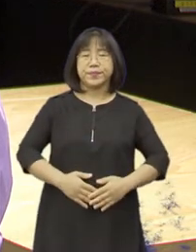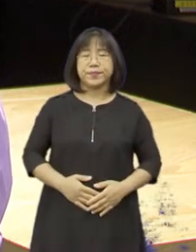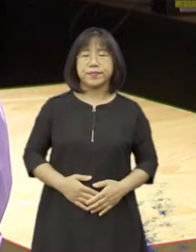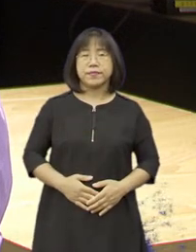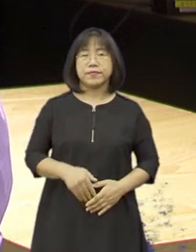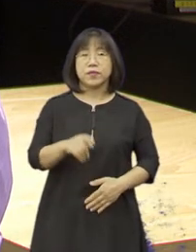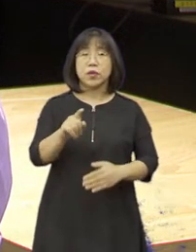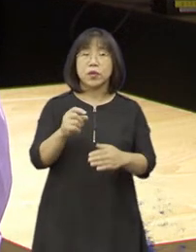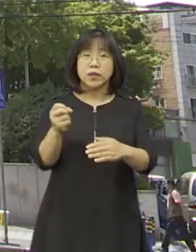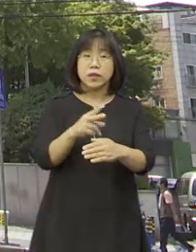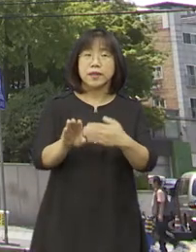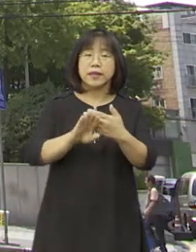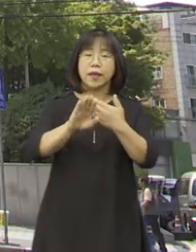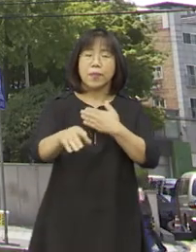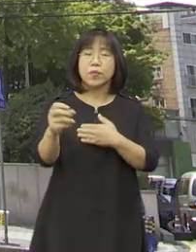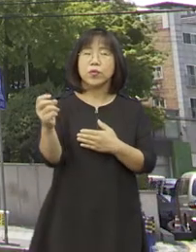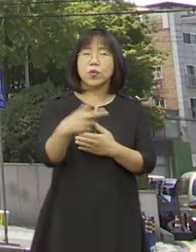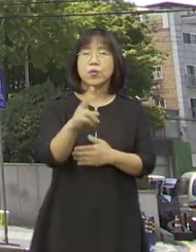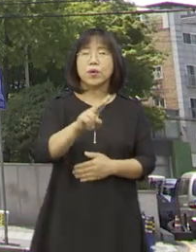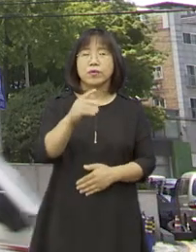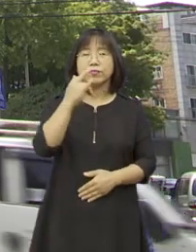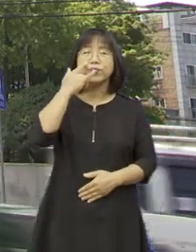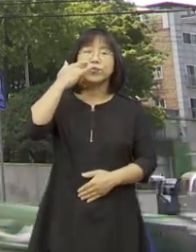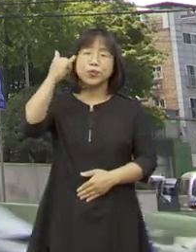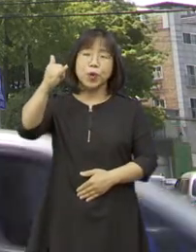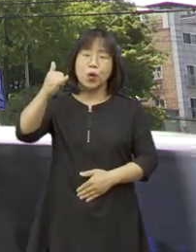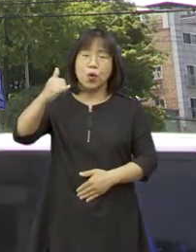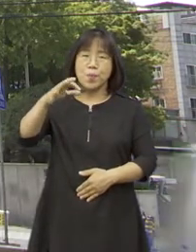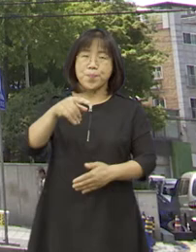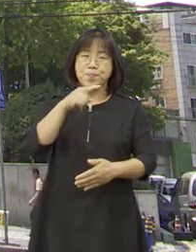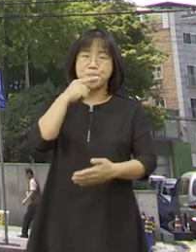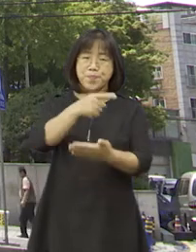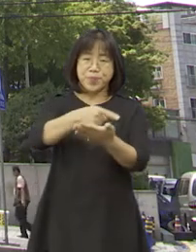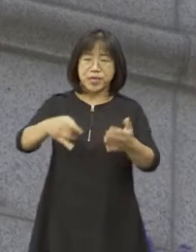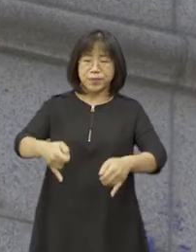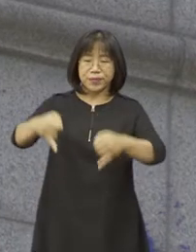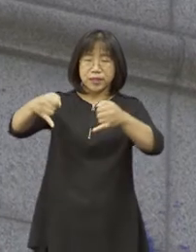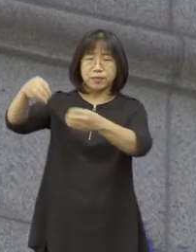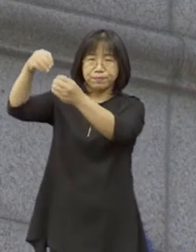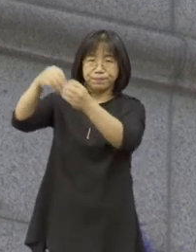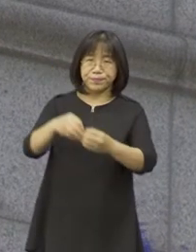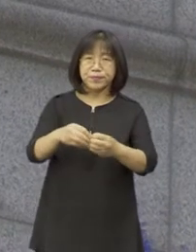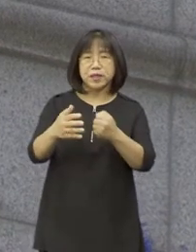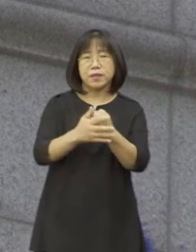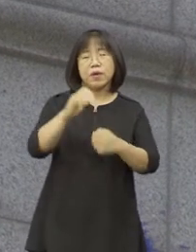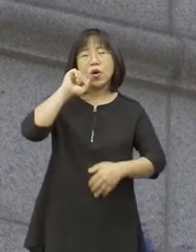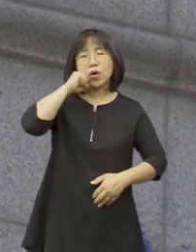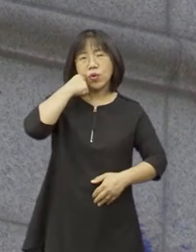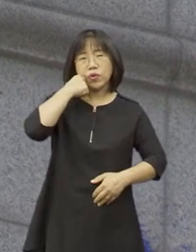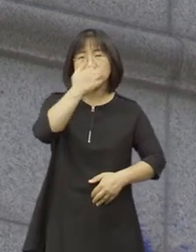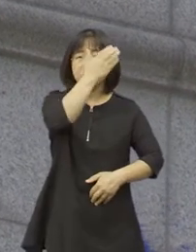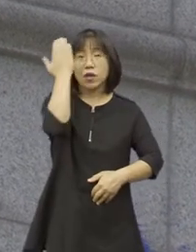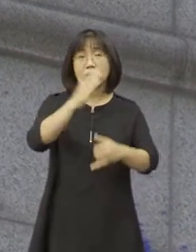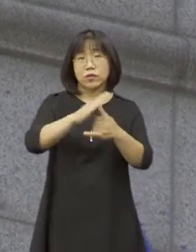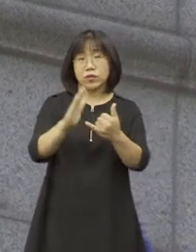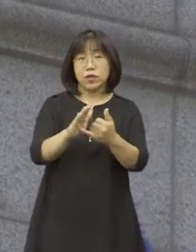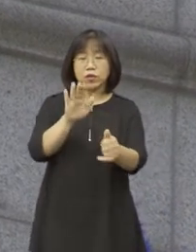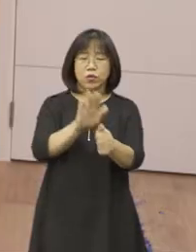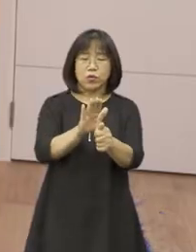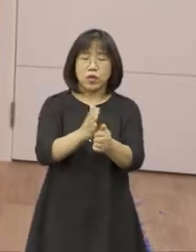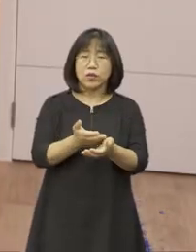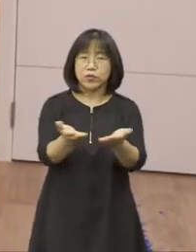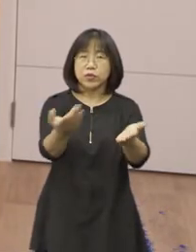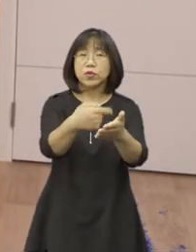있습니다 이밖에도 부모의 채무 상속으로 인해 어려움에 처한 청소년들을 돕기 위한 법률을